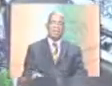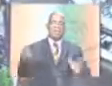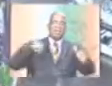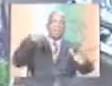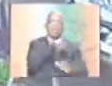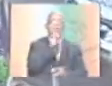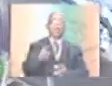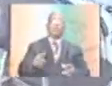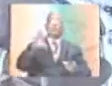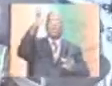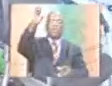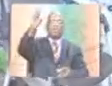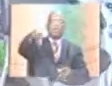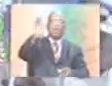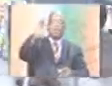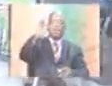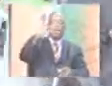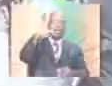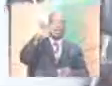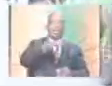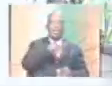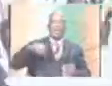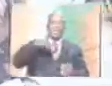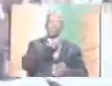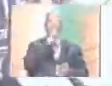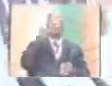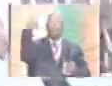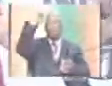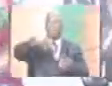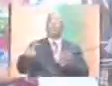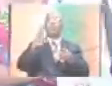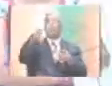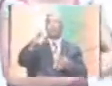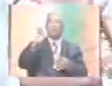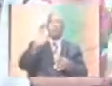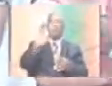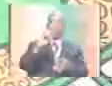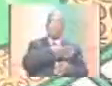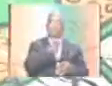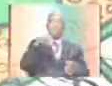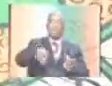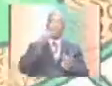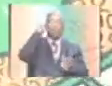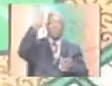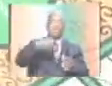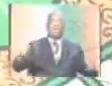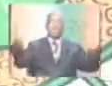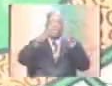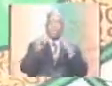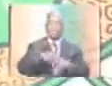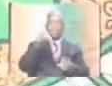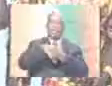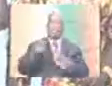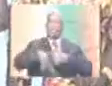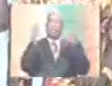Nous sommes PDCI, on est toujours pour le PDCI. C'est sur ces airs que les femmes réunies au sein du mouvement des femmes actives du